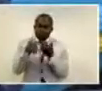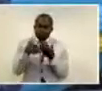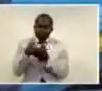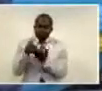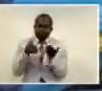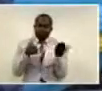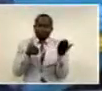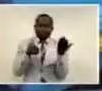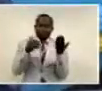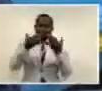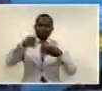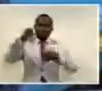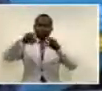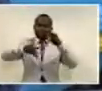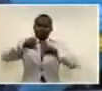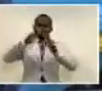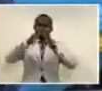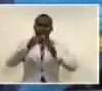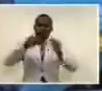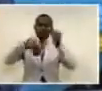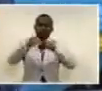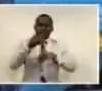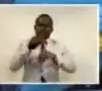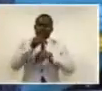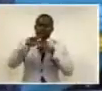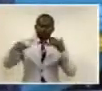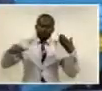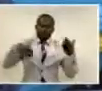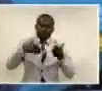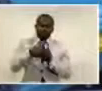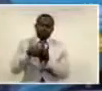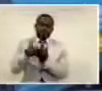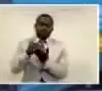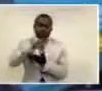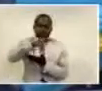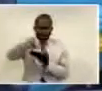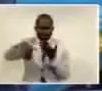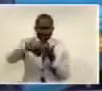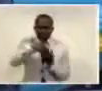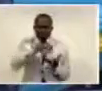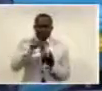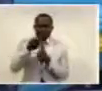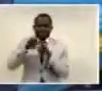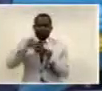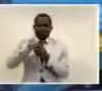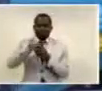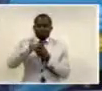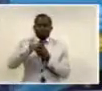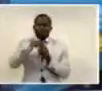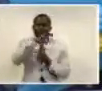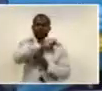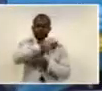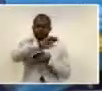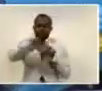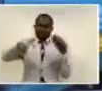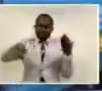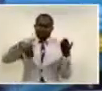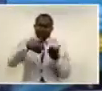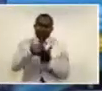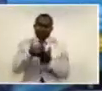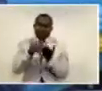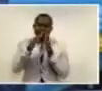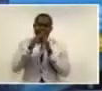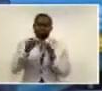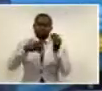Noneho yaje kurangirisha urubanza inzu arayigurisha, ya mafaranga yarayatwaye yose ayo yavanye hanze, umushahara we byose yarabimejeho, ubu